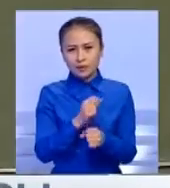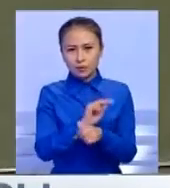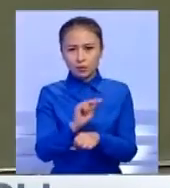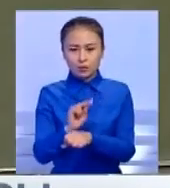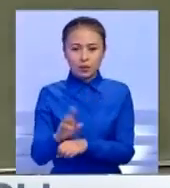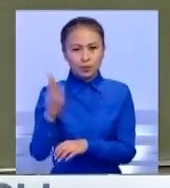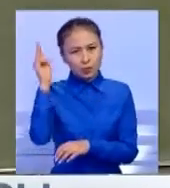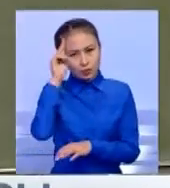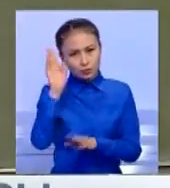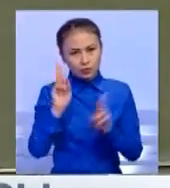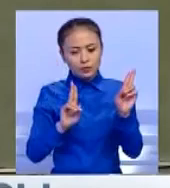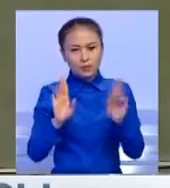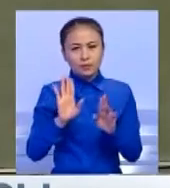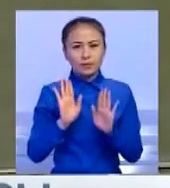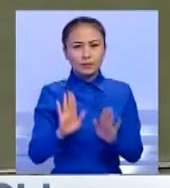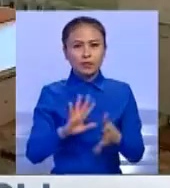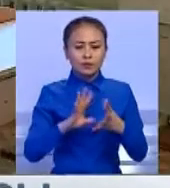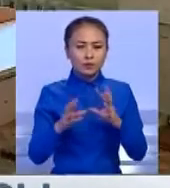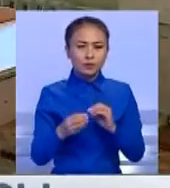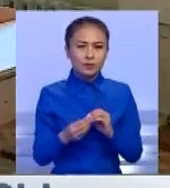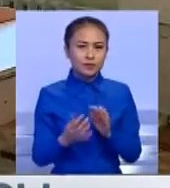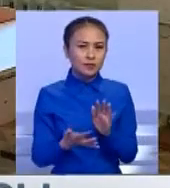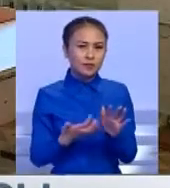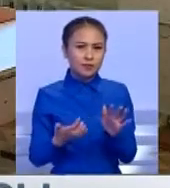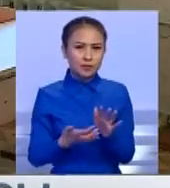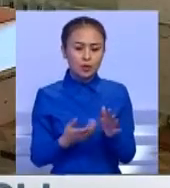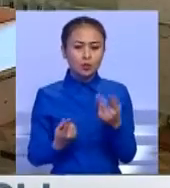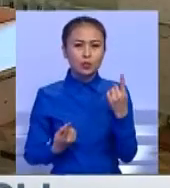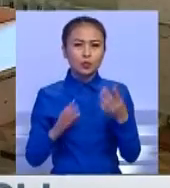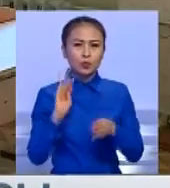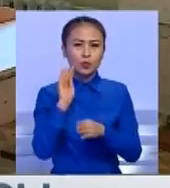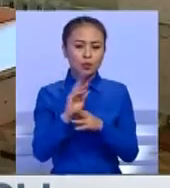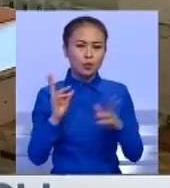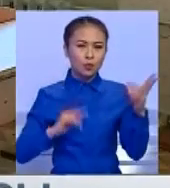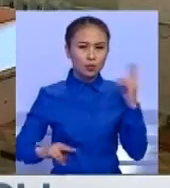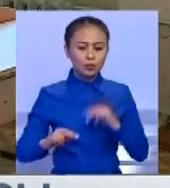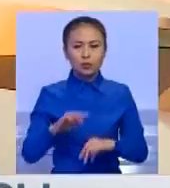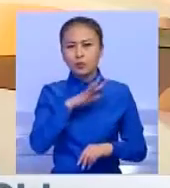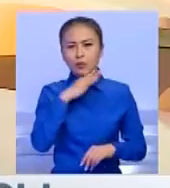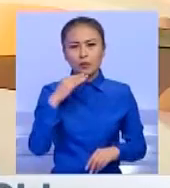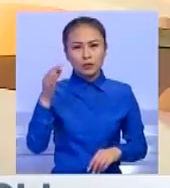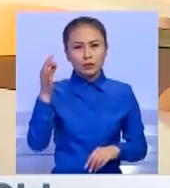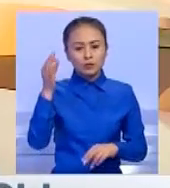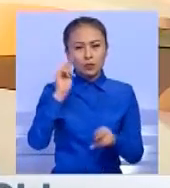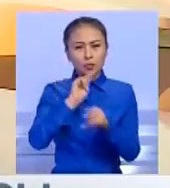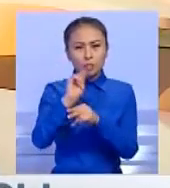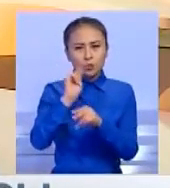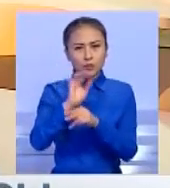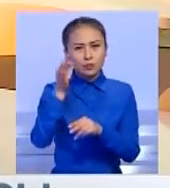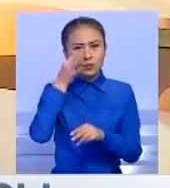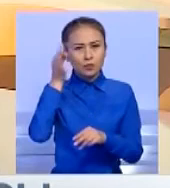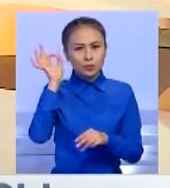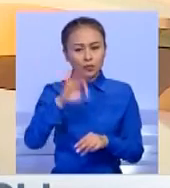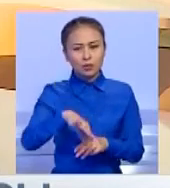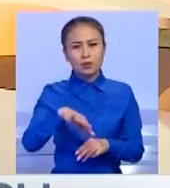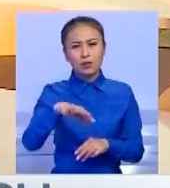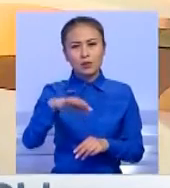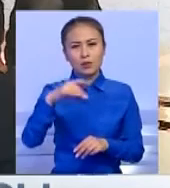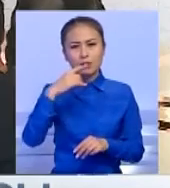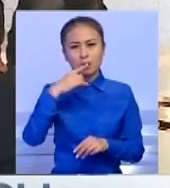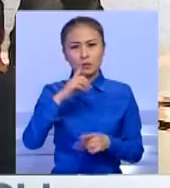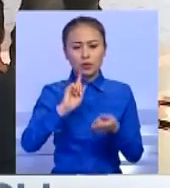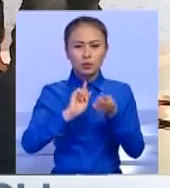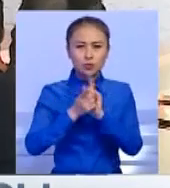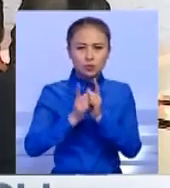оқу әдістемелік құрал жеткіліксіз. Сонымен қатар мұғалімдердің біліктілігін жетілдіру және логопед, психолог,